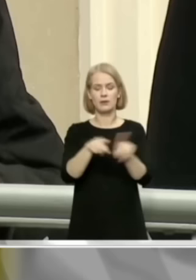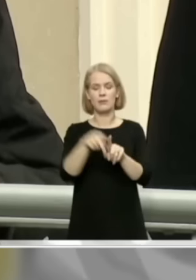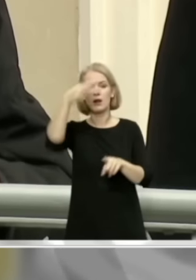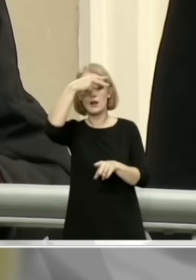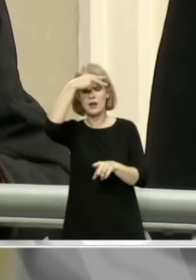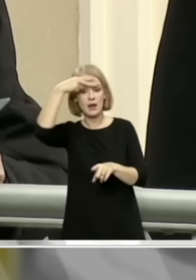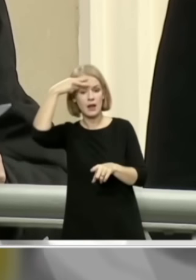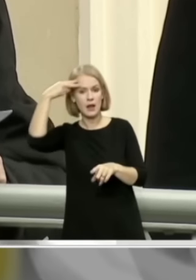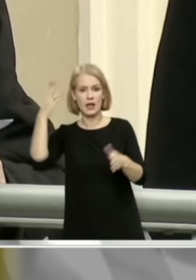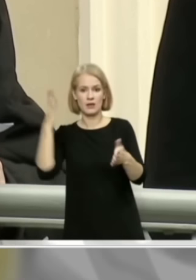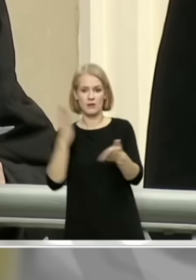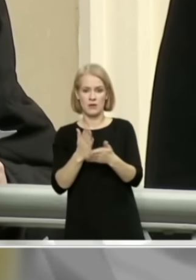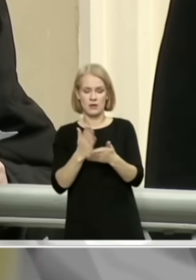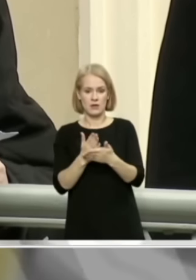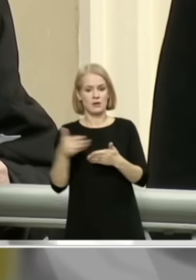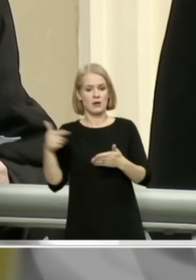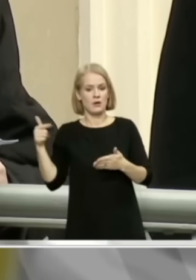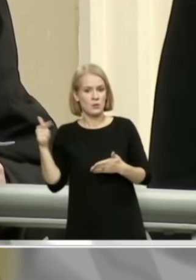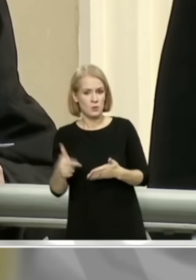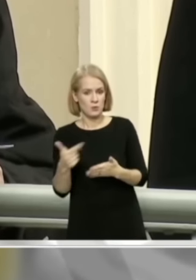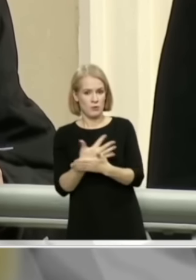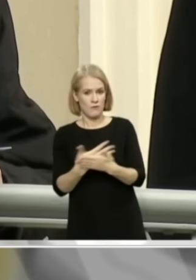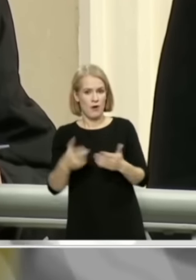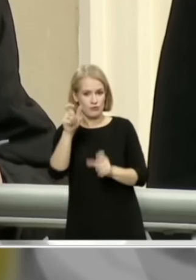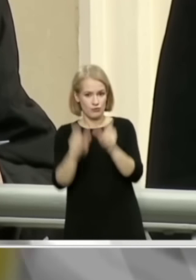dyksta ir šungrybiai.